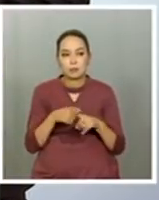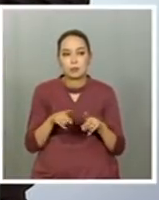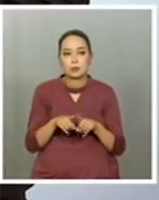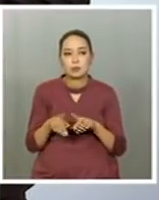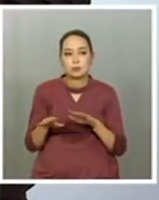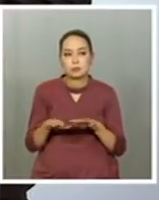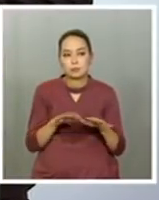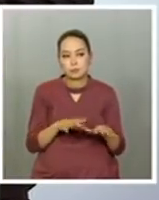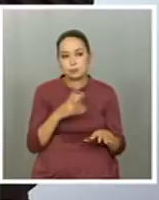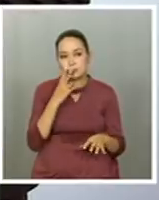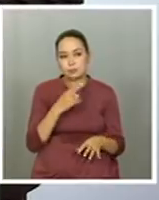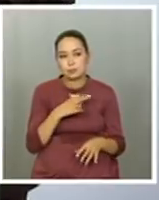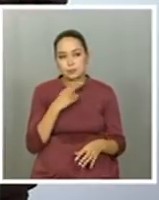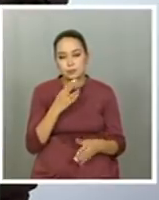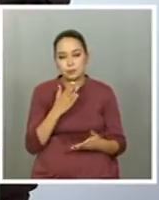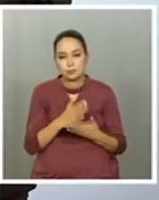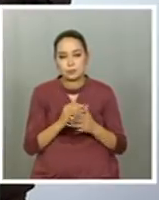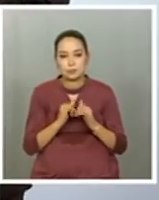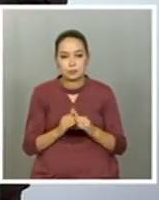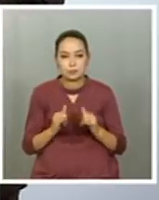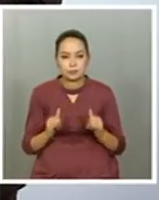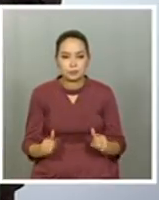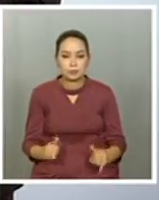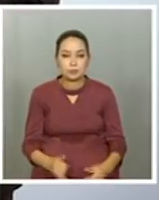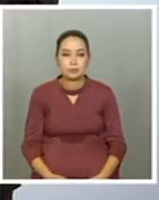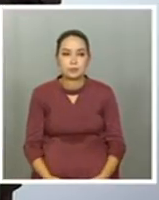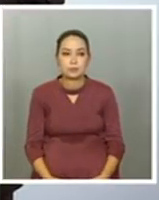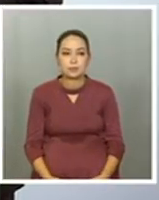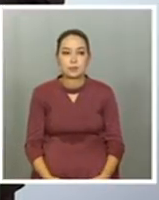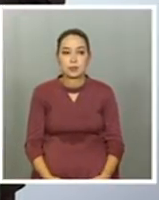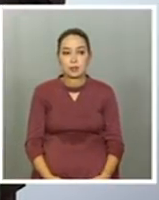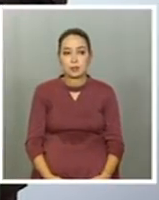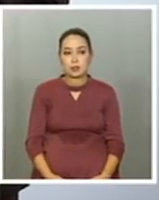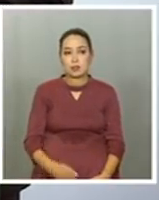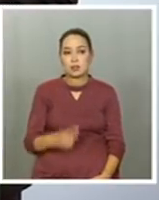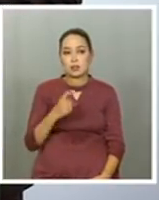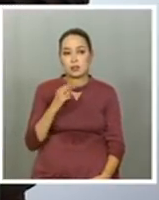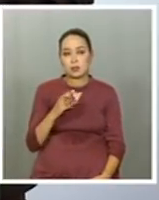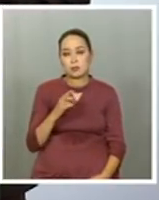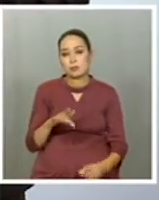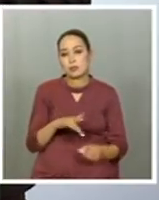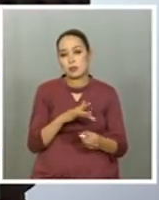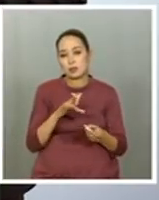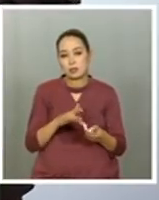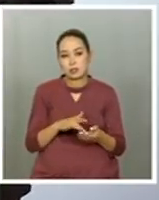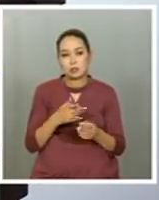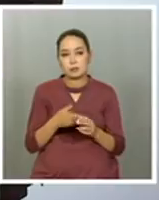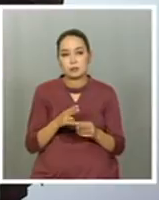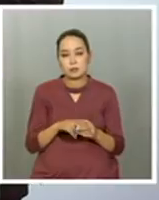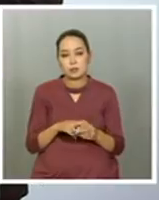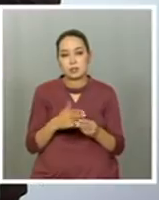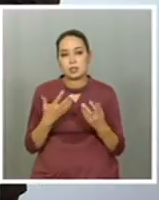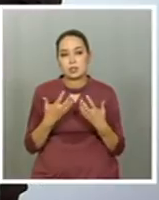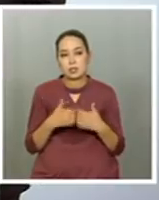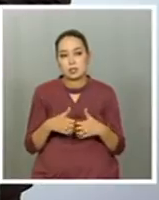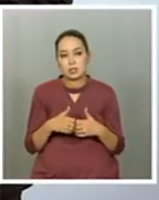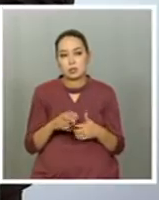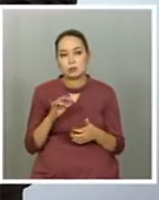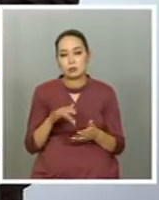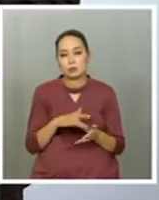мәселелері қозғалады. Және Қазақстандық хаб қалалар, яғни ол хаб қалалар болып саналатын бізде